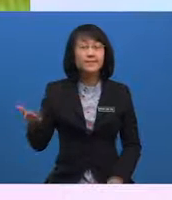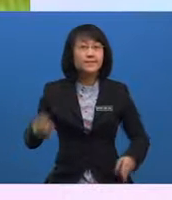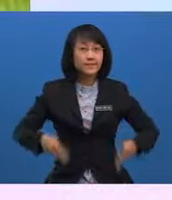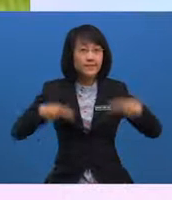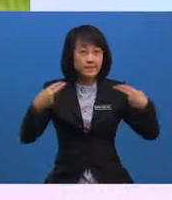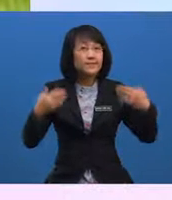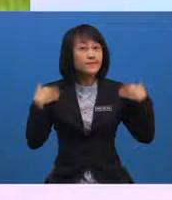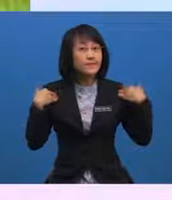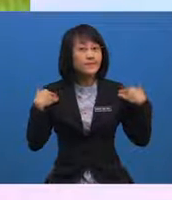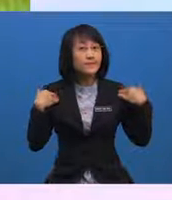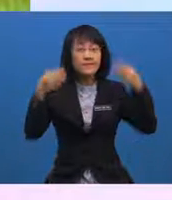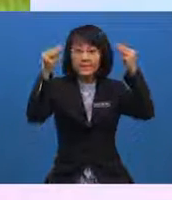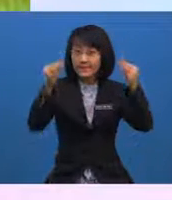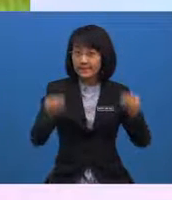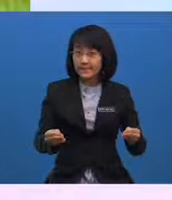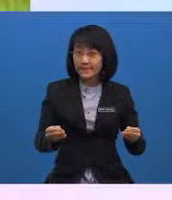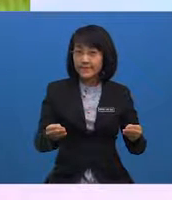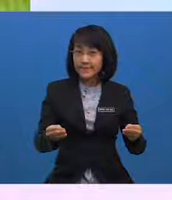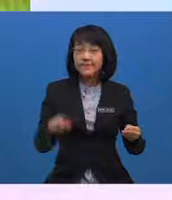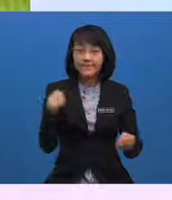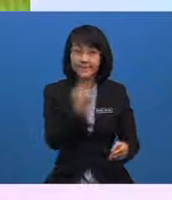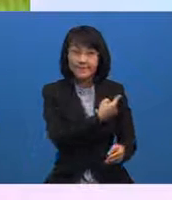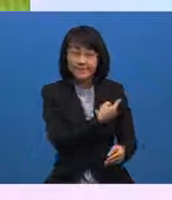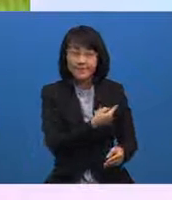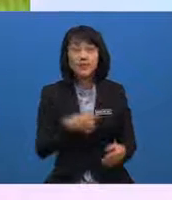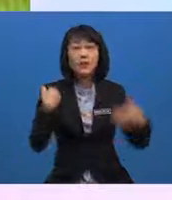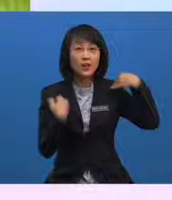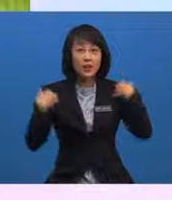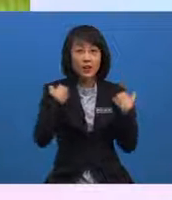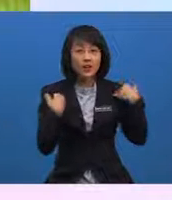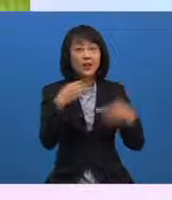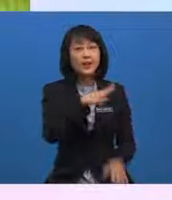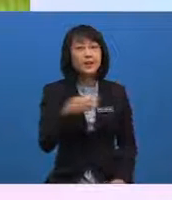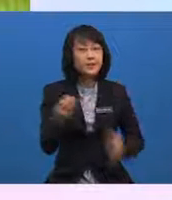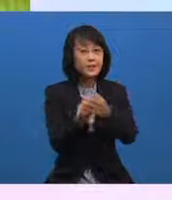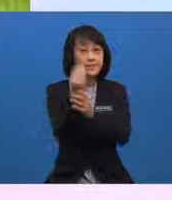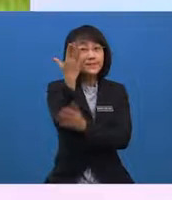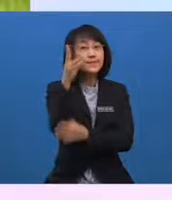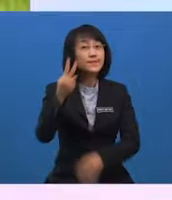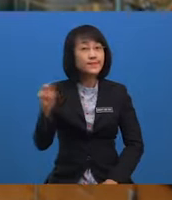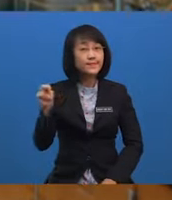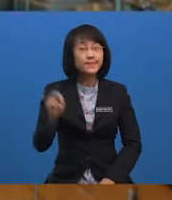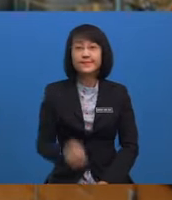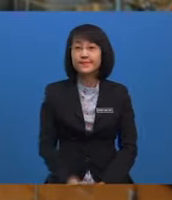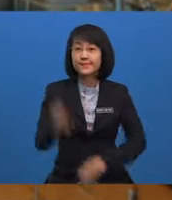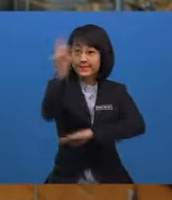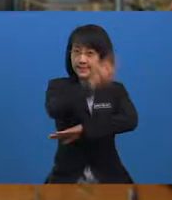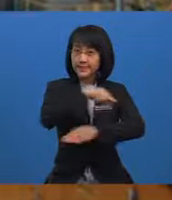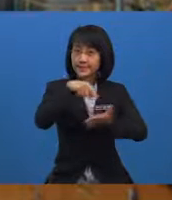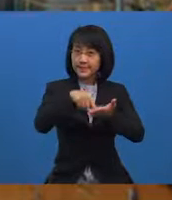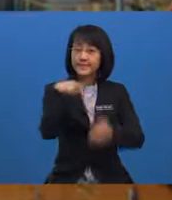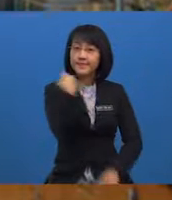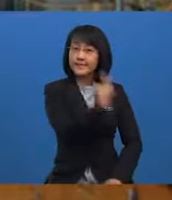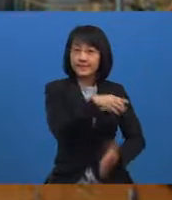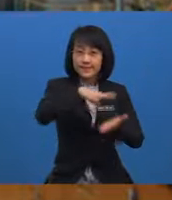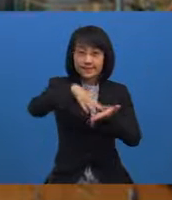daripada manusia, kita, haiwan dan tumbuhan. Hari ini, kita